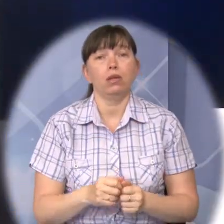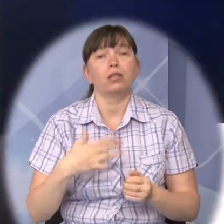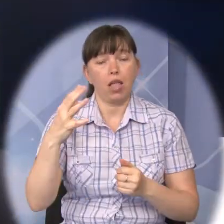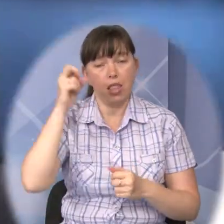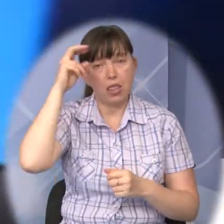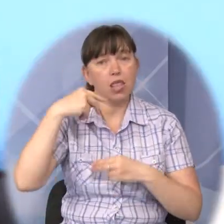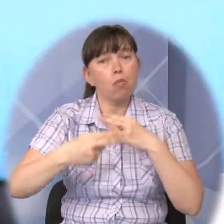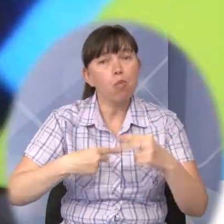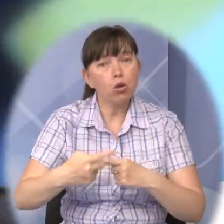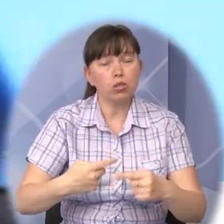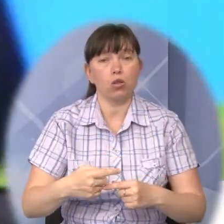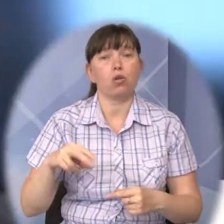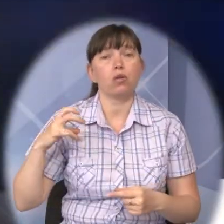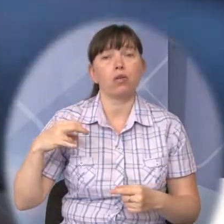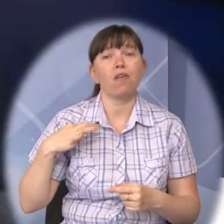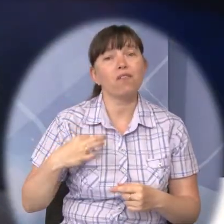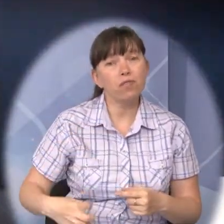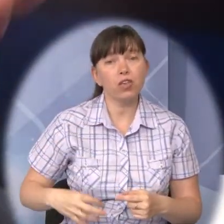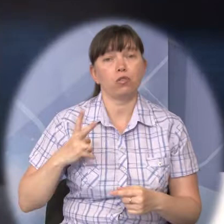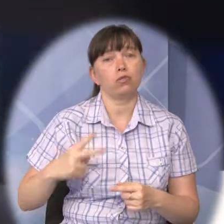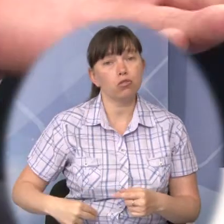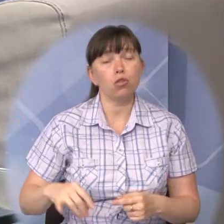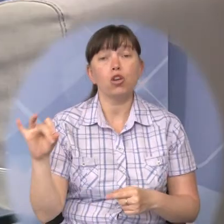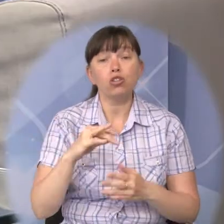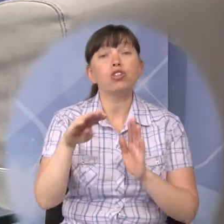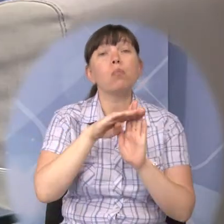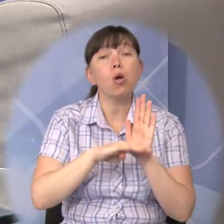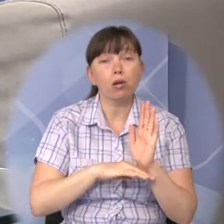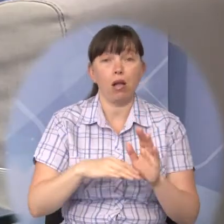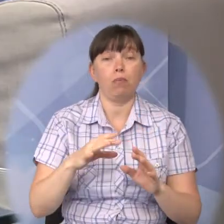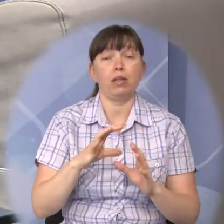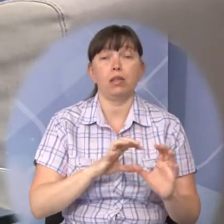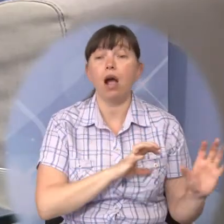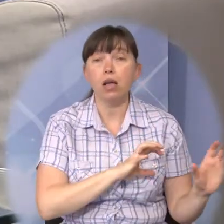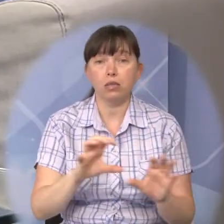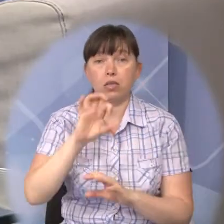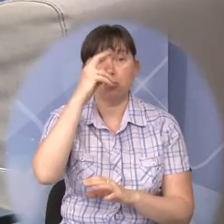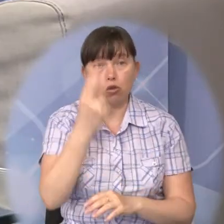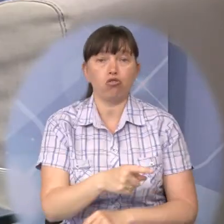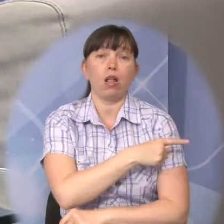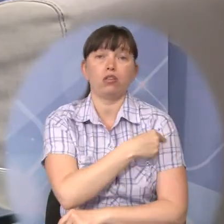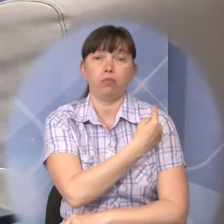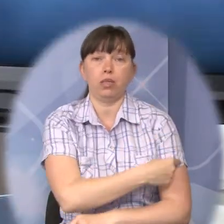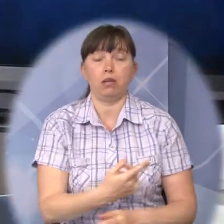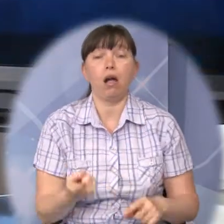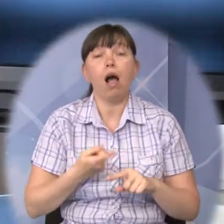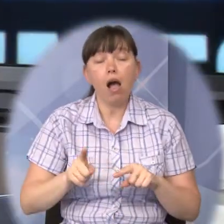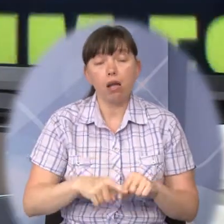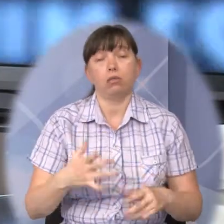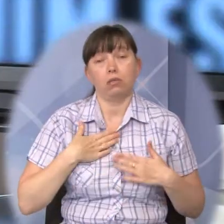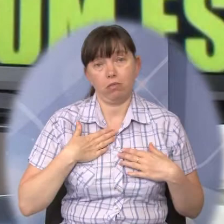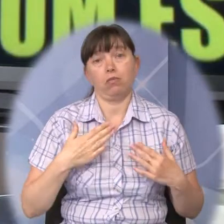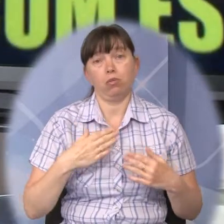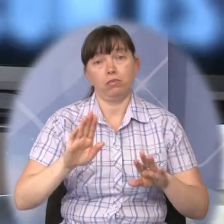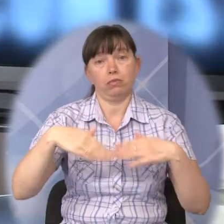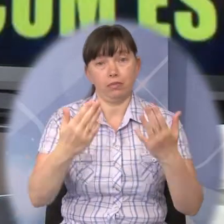partea nepoților, feciorilor, fiicilor și eforturi prin programele de asistență socială și medicală. Iată, asta e îndemnul meu.